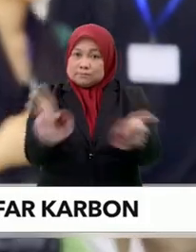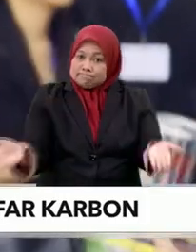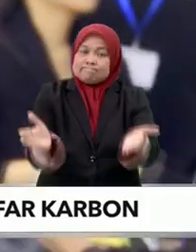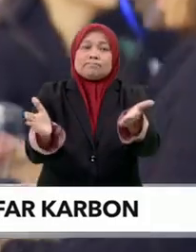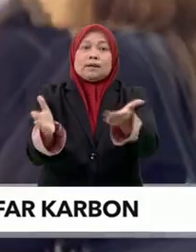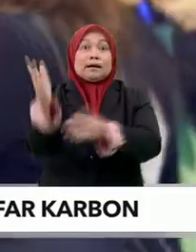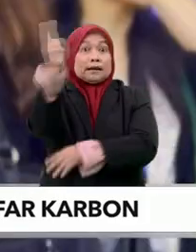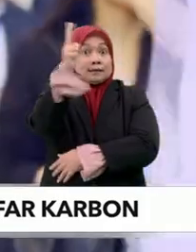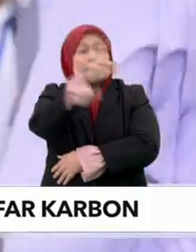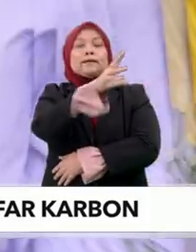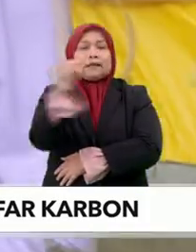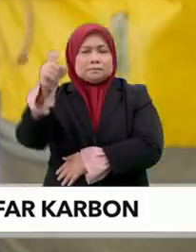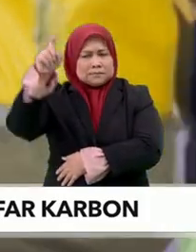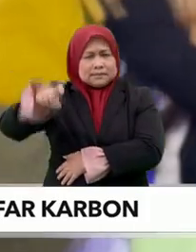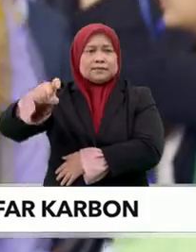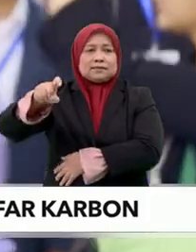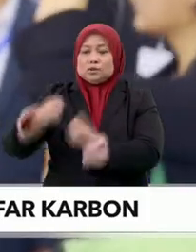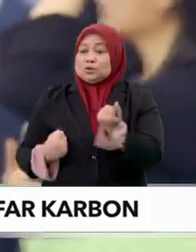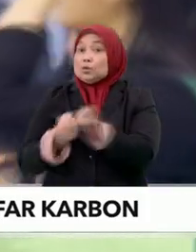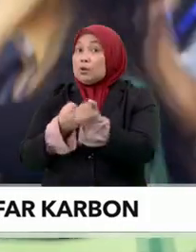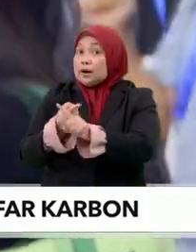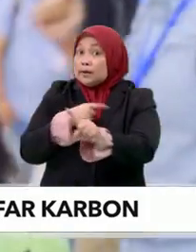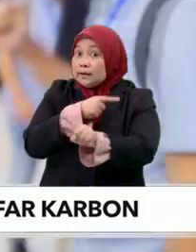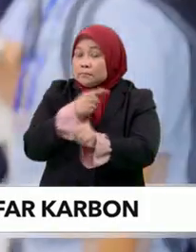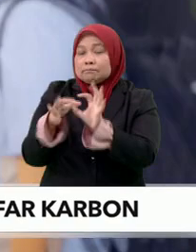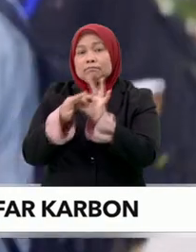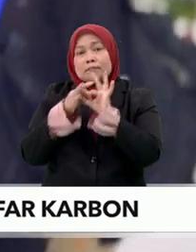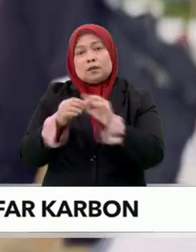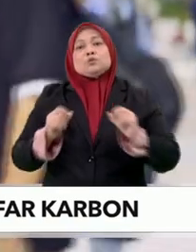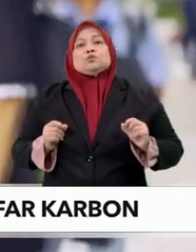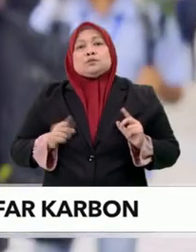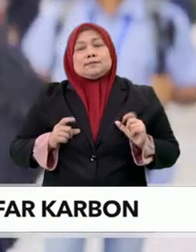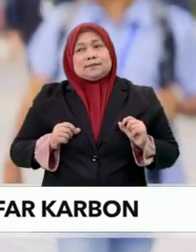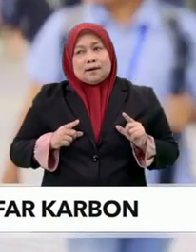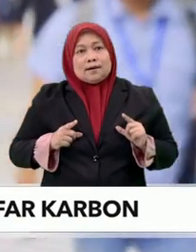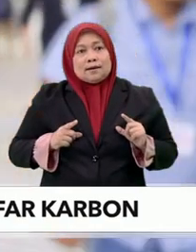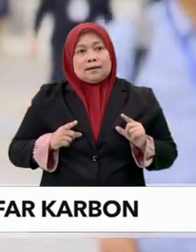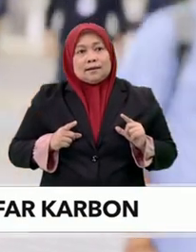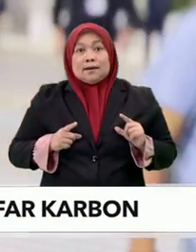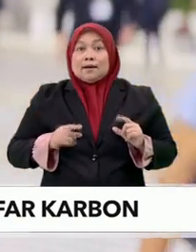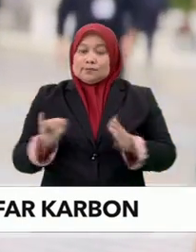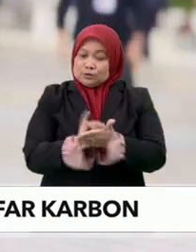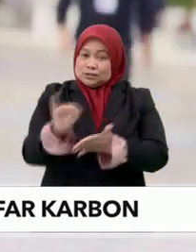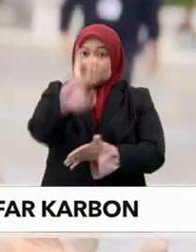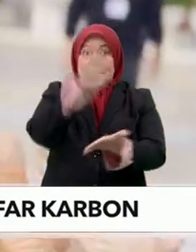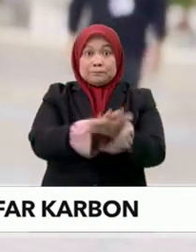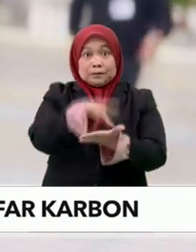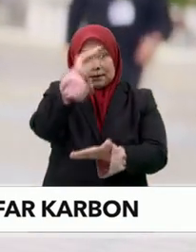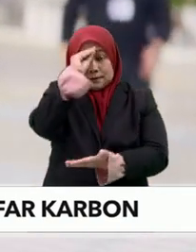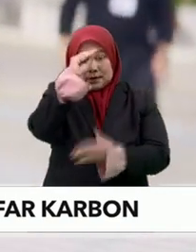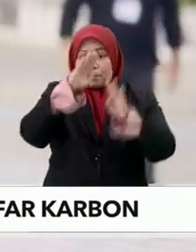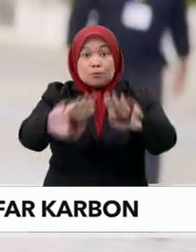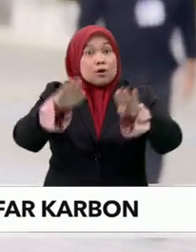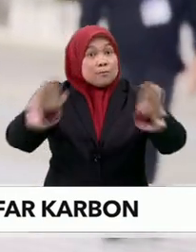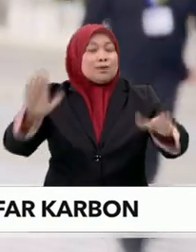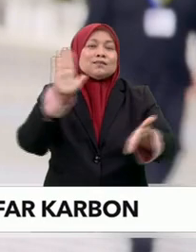saja pihak kerajaan. Kita memerlukan sokongan dan dukungan pihak swasta, institusi pendidikan,